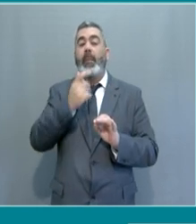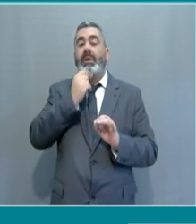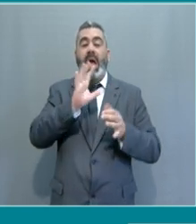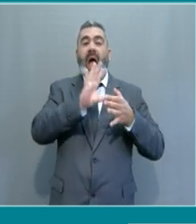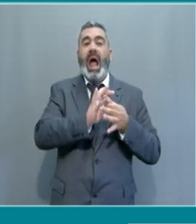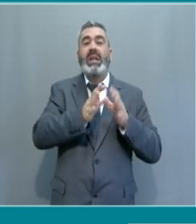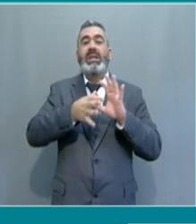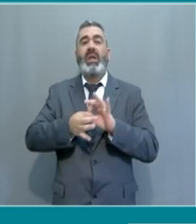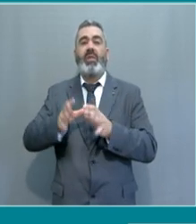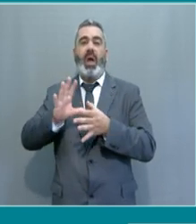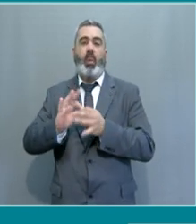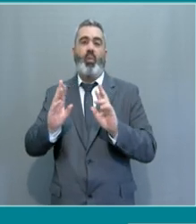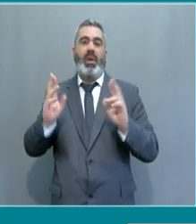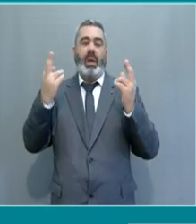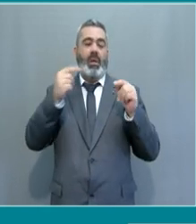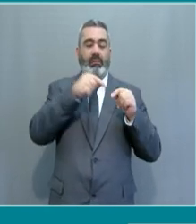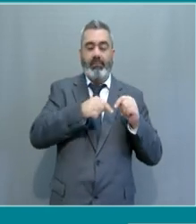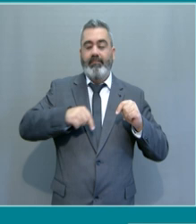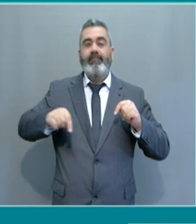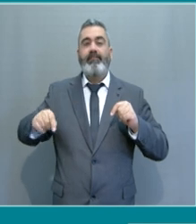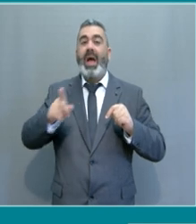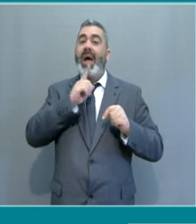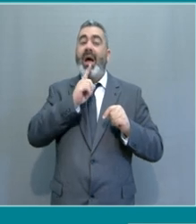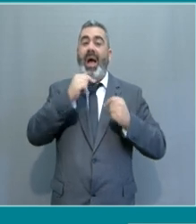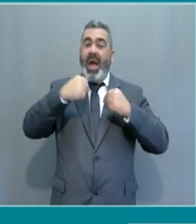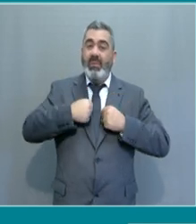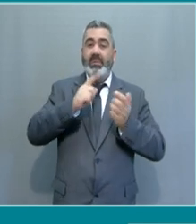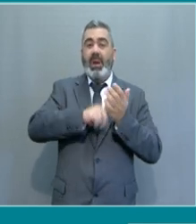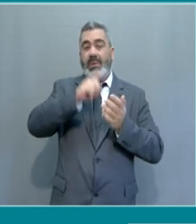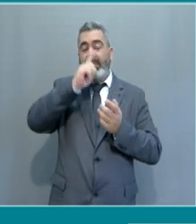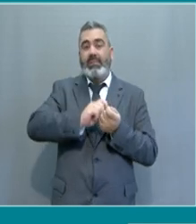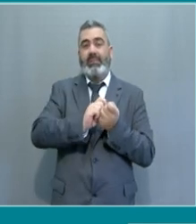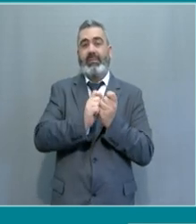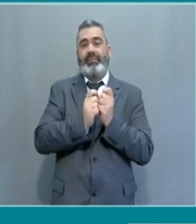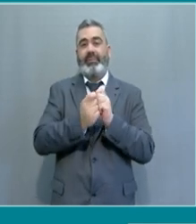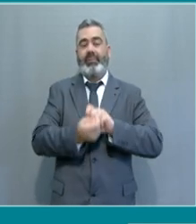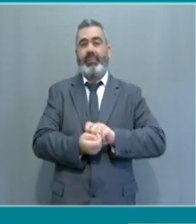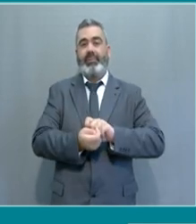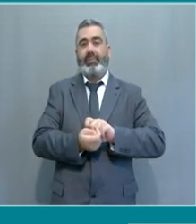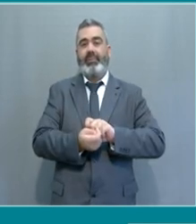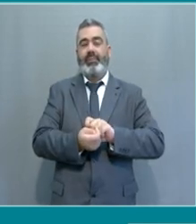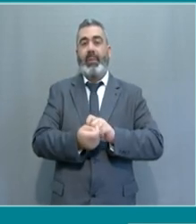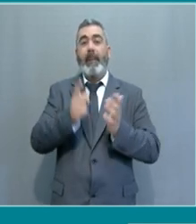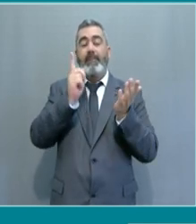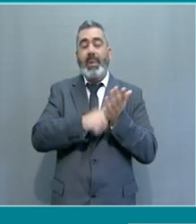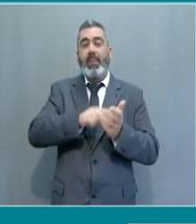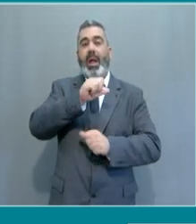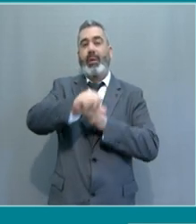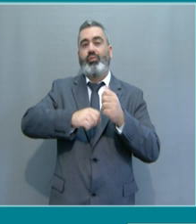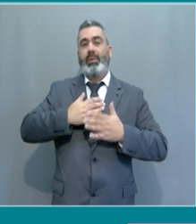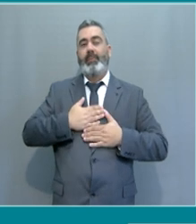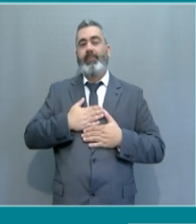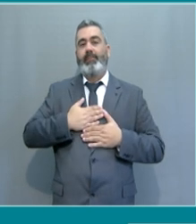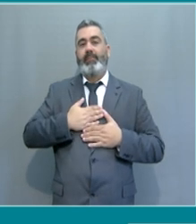της λύσης. Και θα πρέπει και εμείς να προσαρμοστούμε. Θα πρέπει να αλλάξουμε. Και η